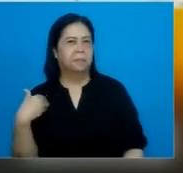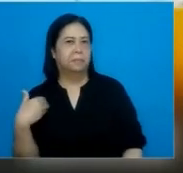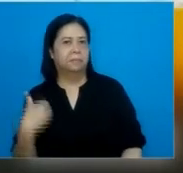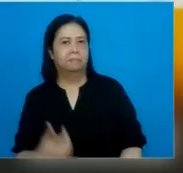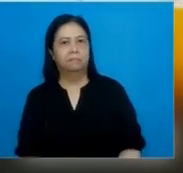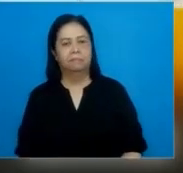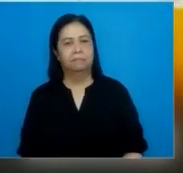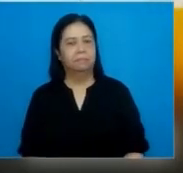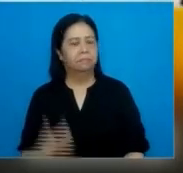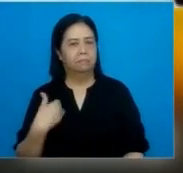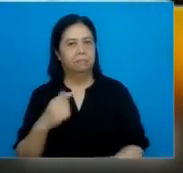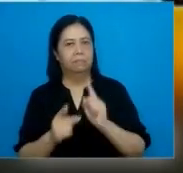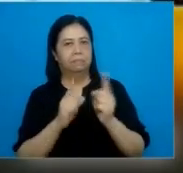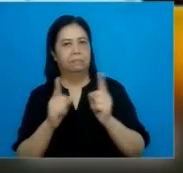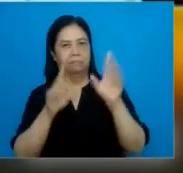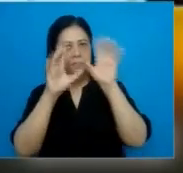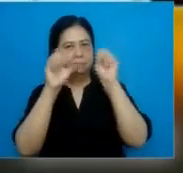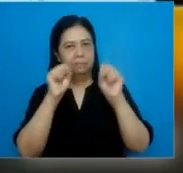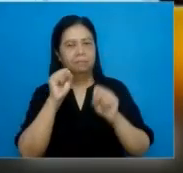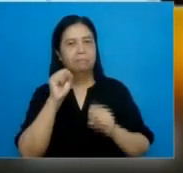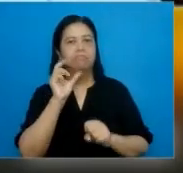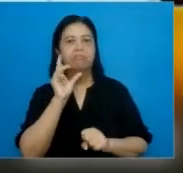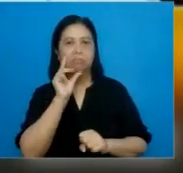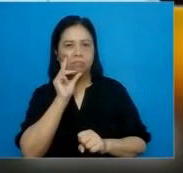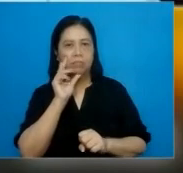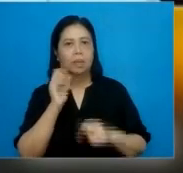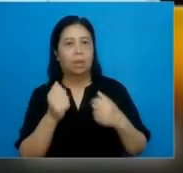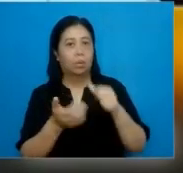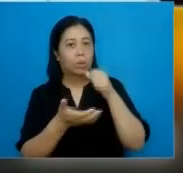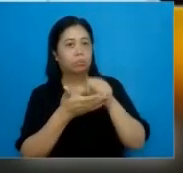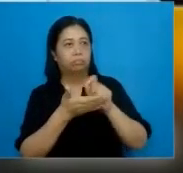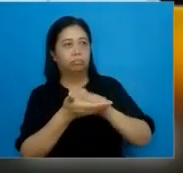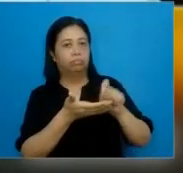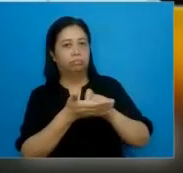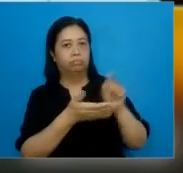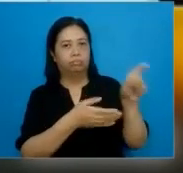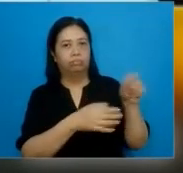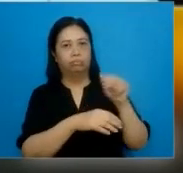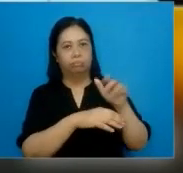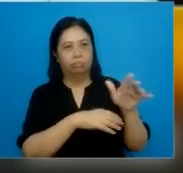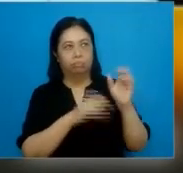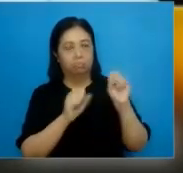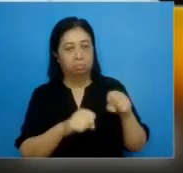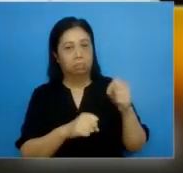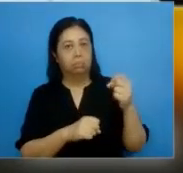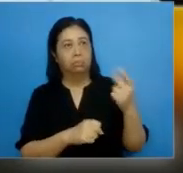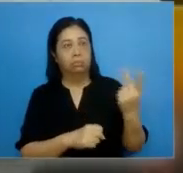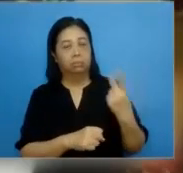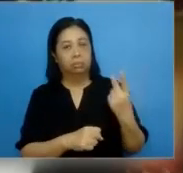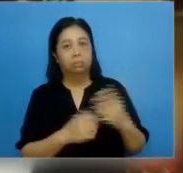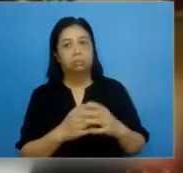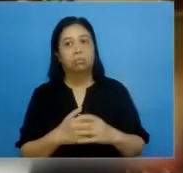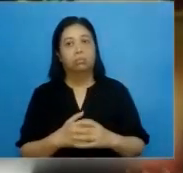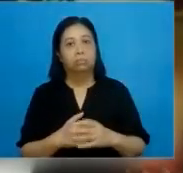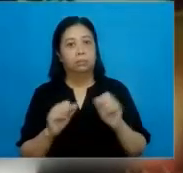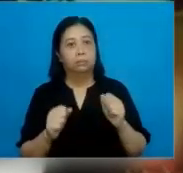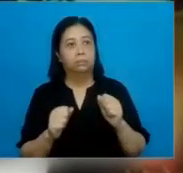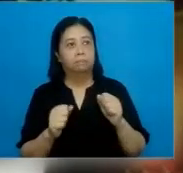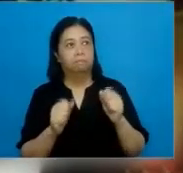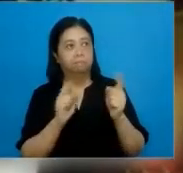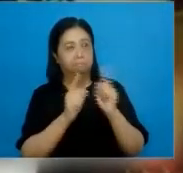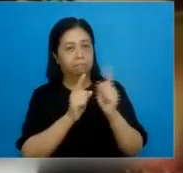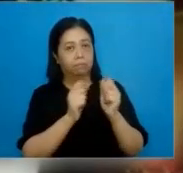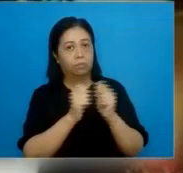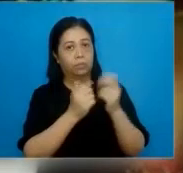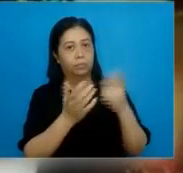Hindi pa kami nag-usap dahil sumulat ako sa kanya na kung pwede mag-audience sa kanya para